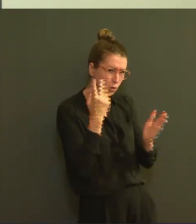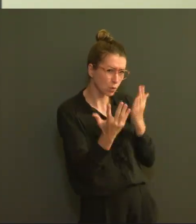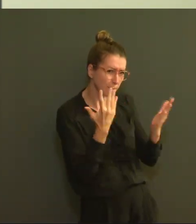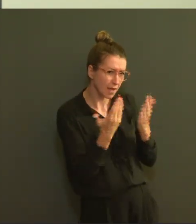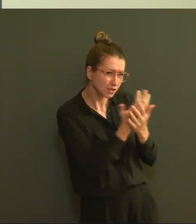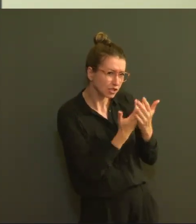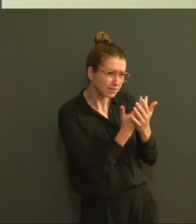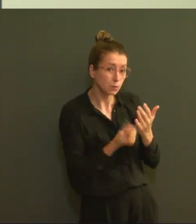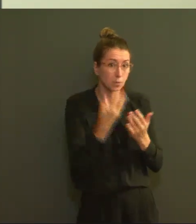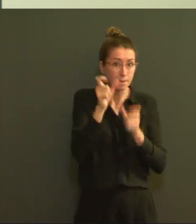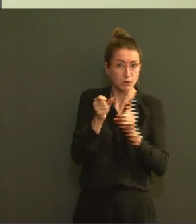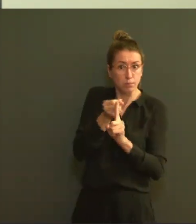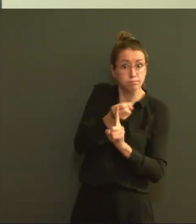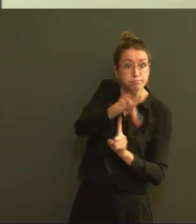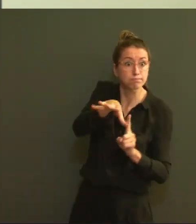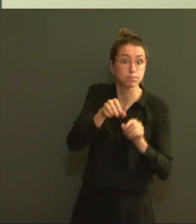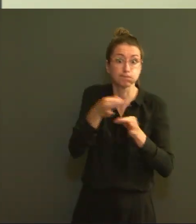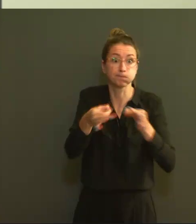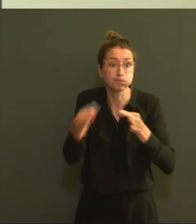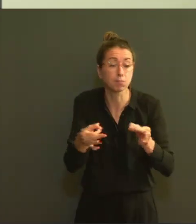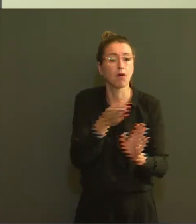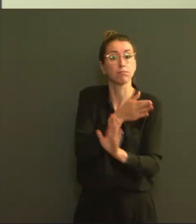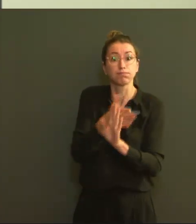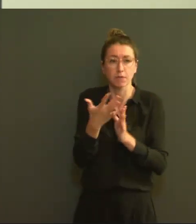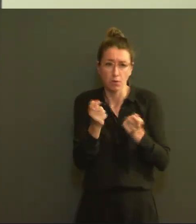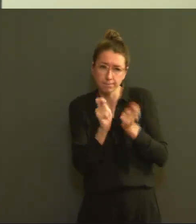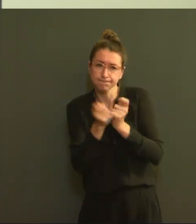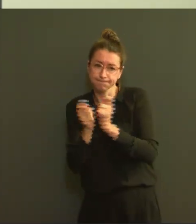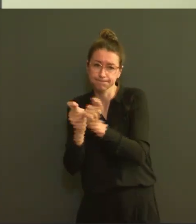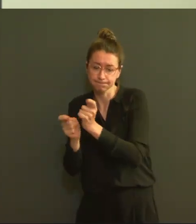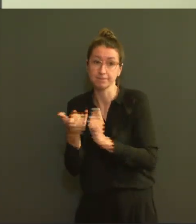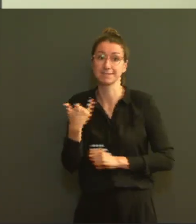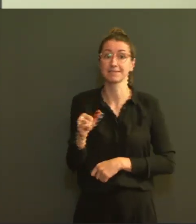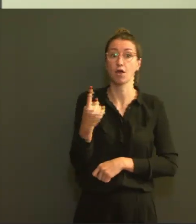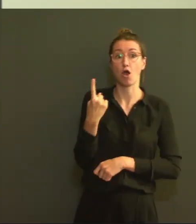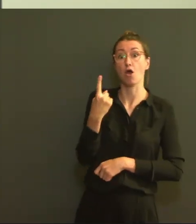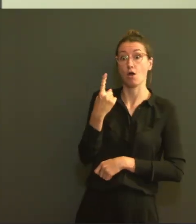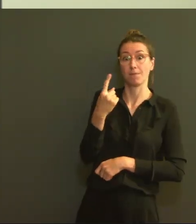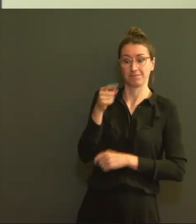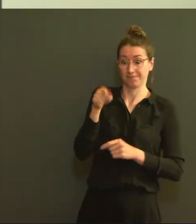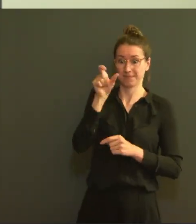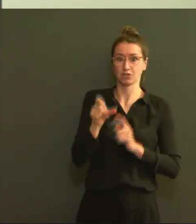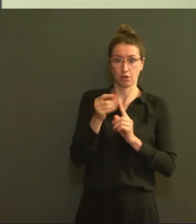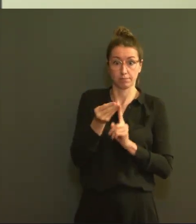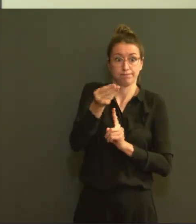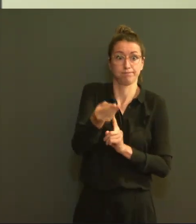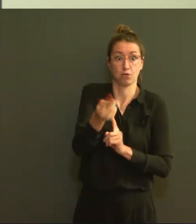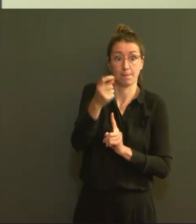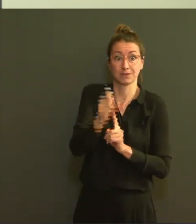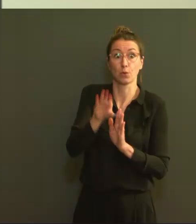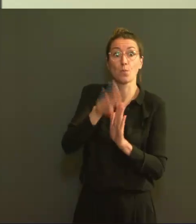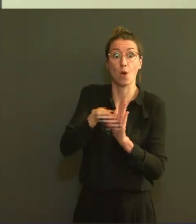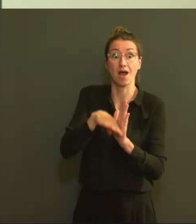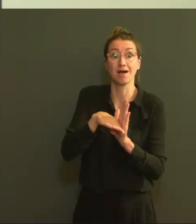Si ce nombre de reproductions reste inférieur à 1, cela veut dire que chaque personne infectée va